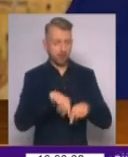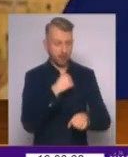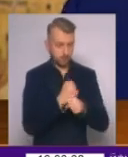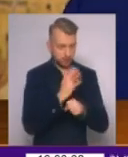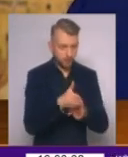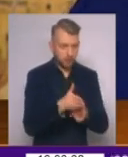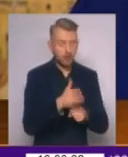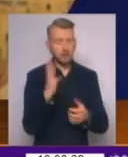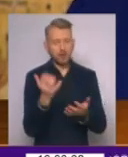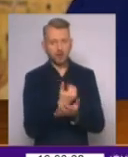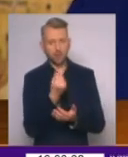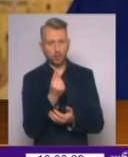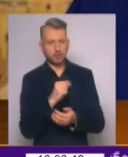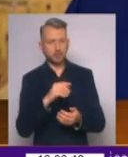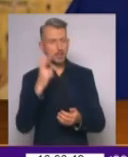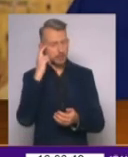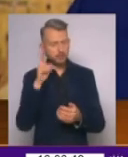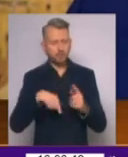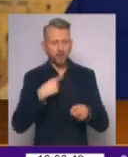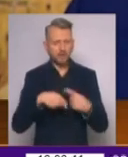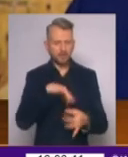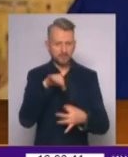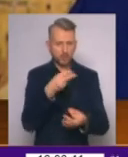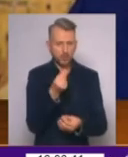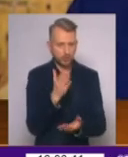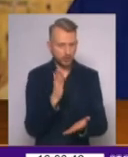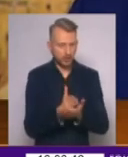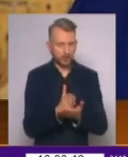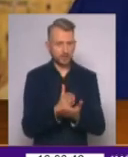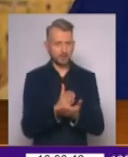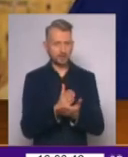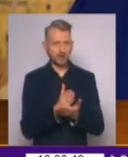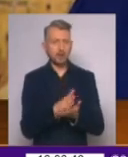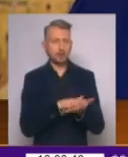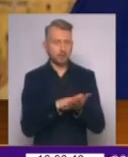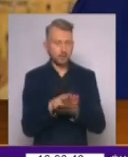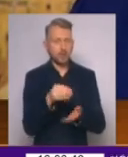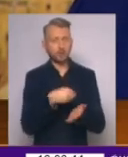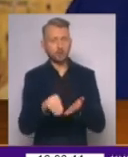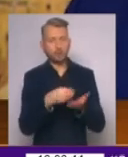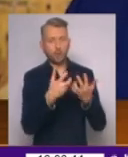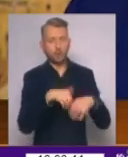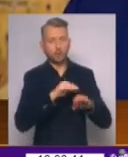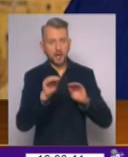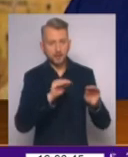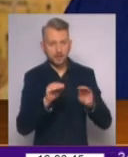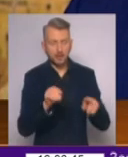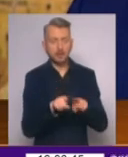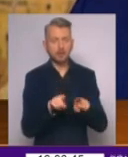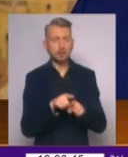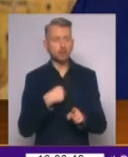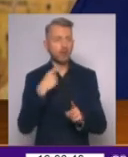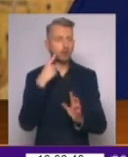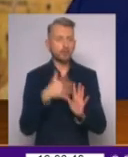знайдемо кошти, тому що у нас такий постійний профіцит бюджету, який виміряється мільярдами, знайдемо на закупівлю обладнання. Ну і так само, я розумію,